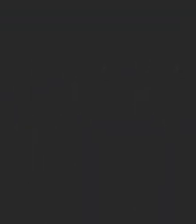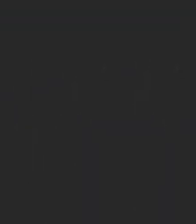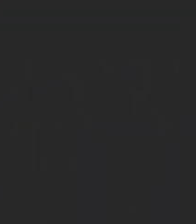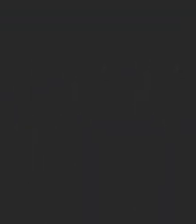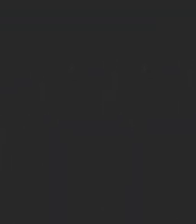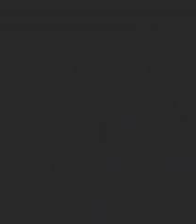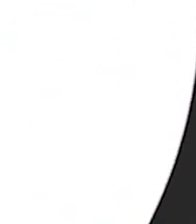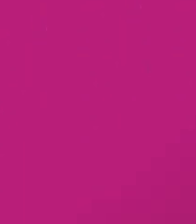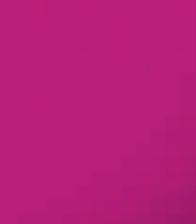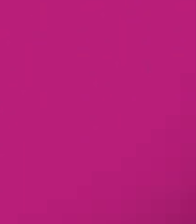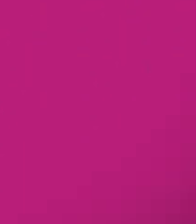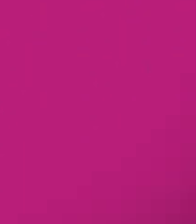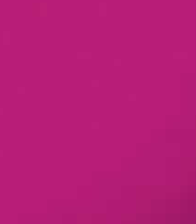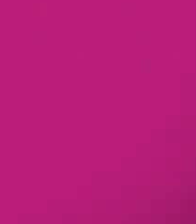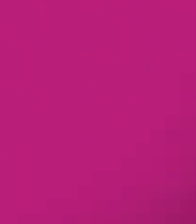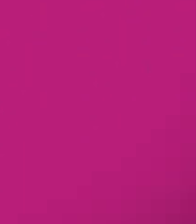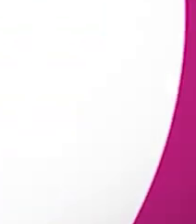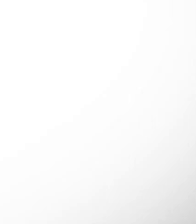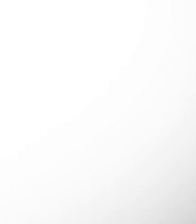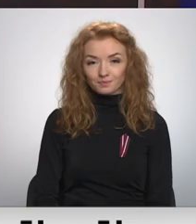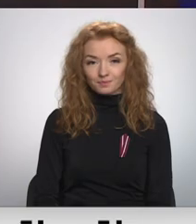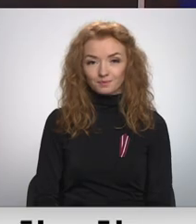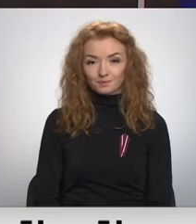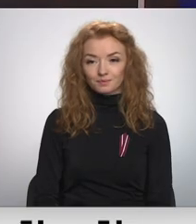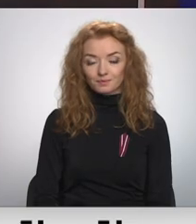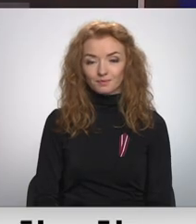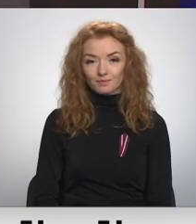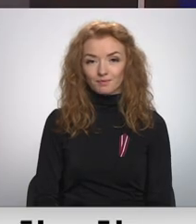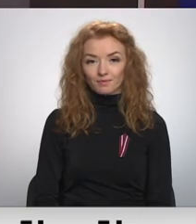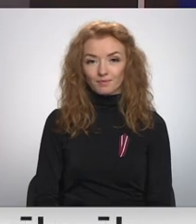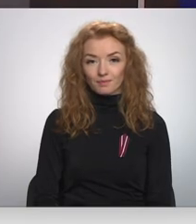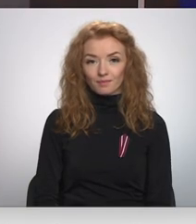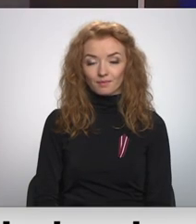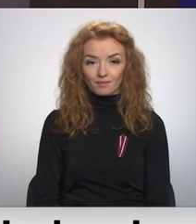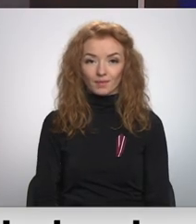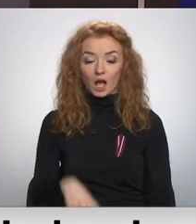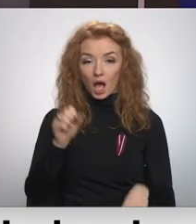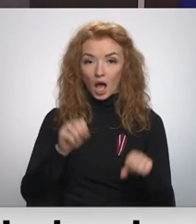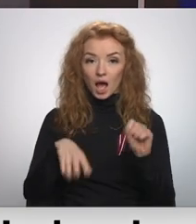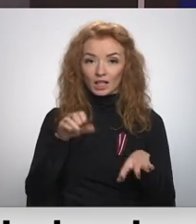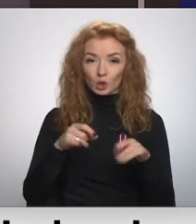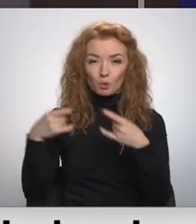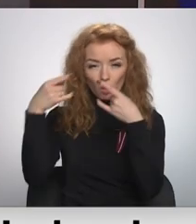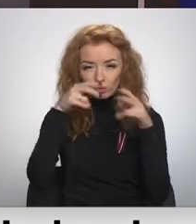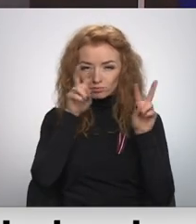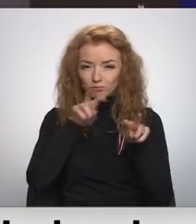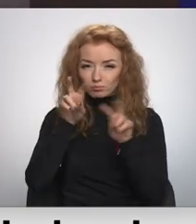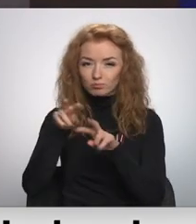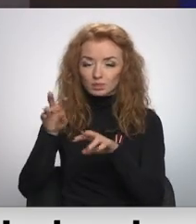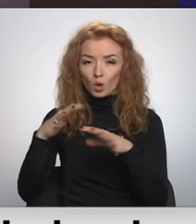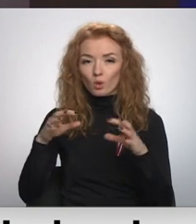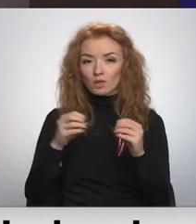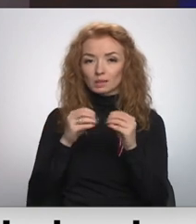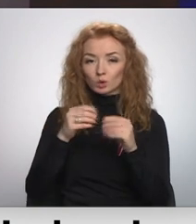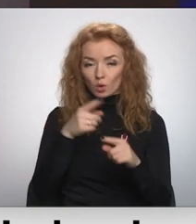Re, viss ēters ir te! Atkritumu monitoringas piekrastes teritorijās, kas jau desmito reizi